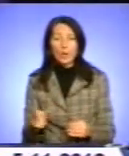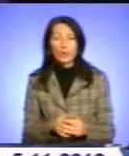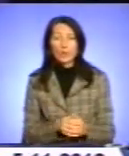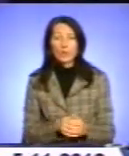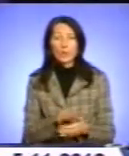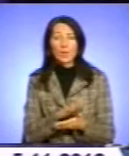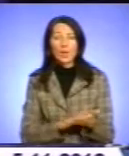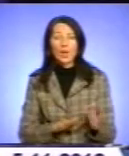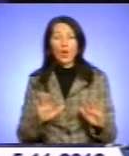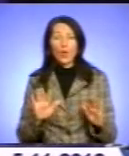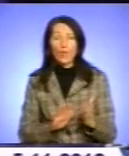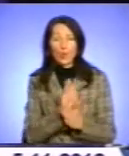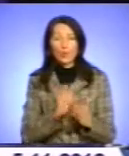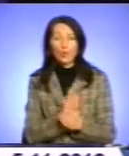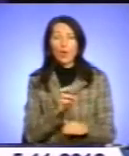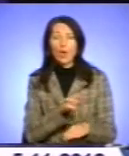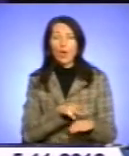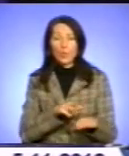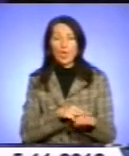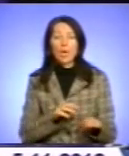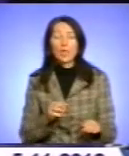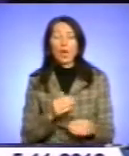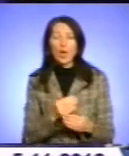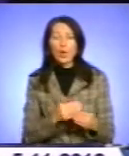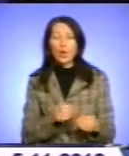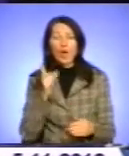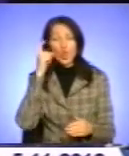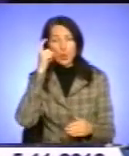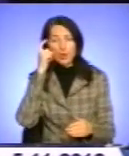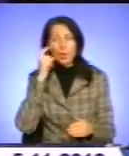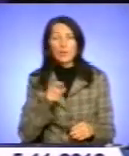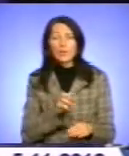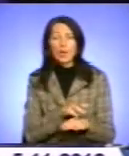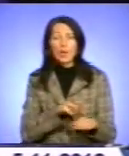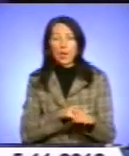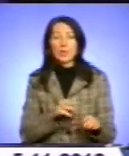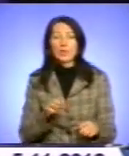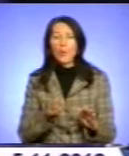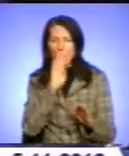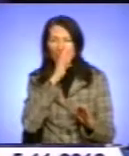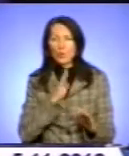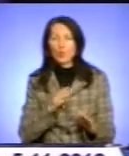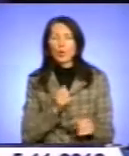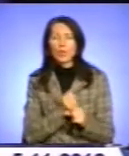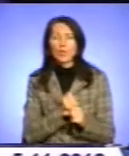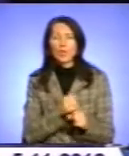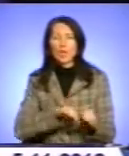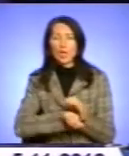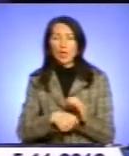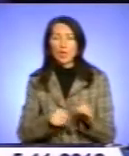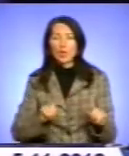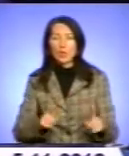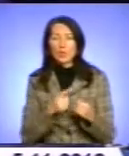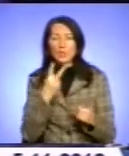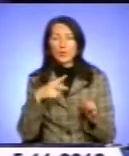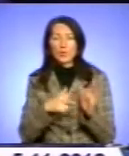Далі у випуску «Кримінальна хроніка». Чортківські оперативники за підозрою у вчиненні серійних крадіжок затримали 28-річного жителя